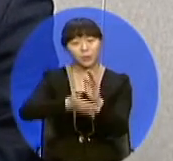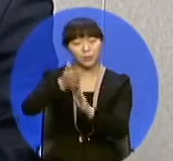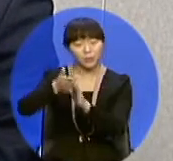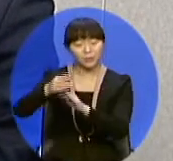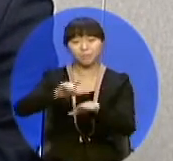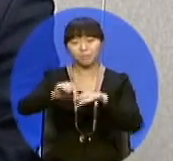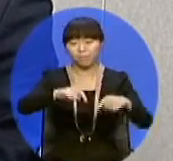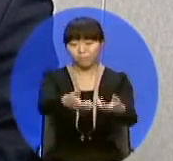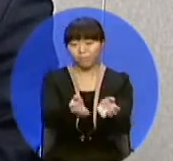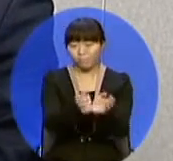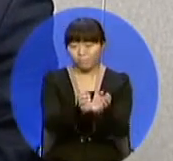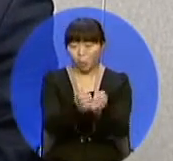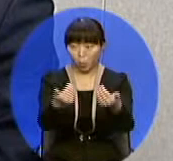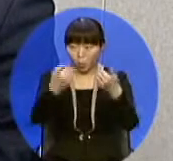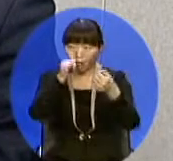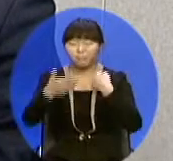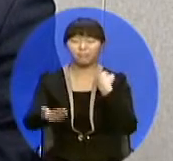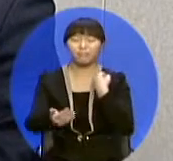도시의 지자체 주목을 받아서